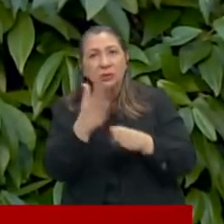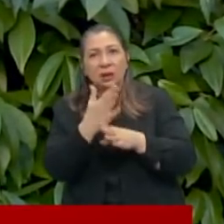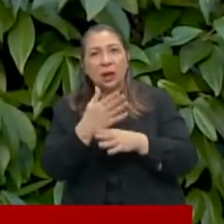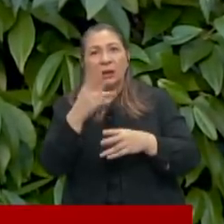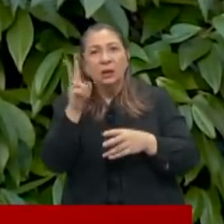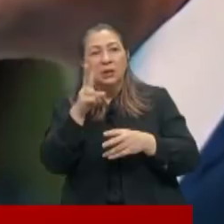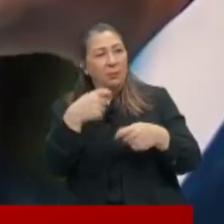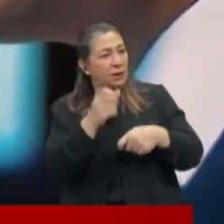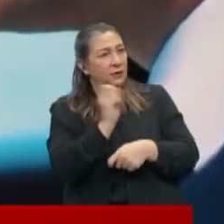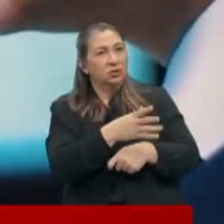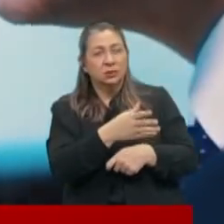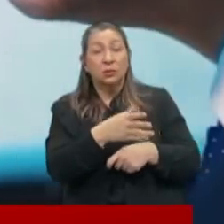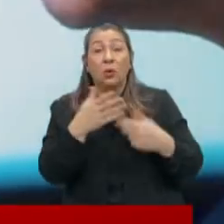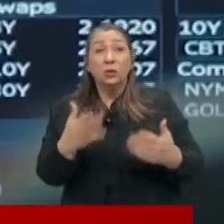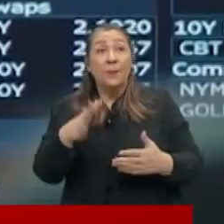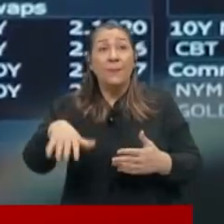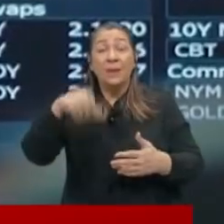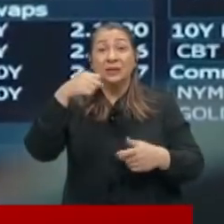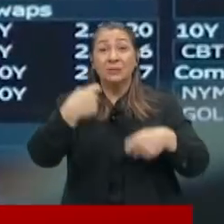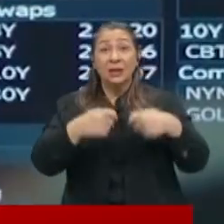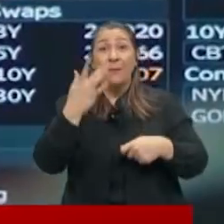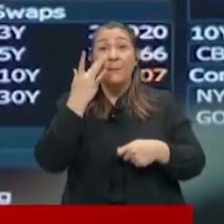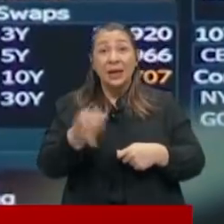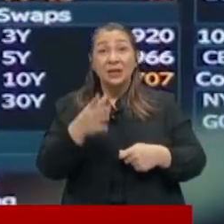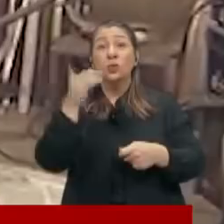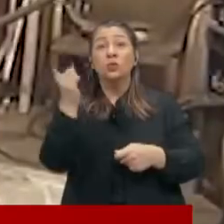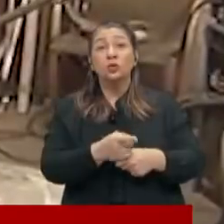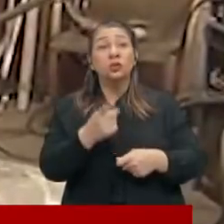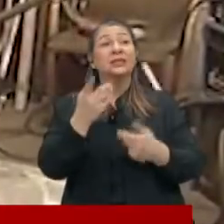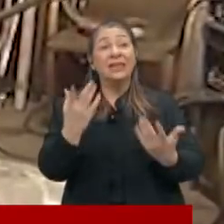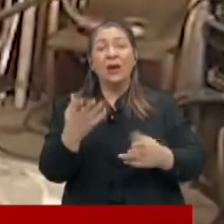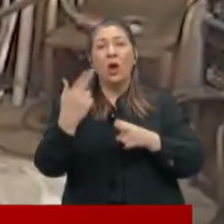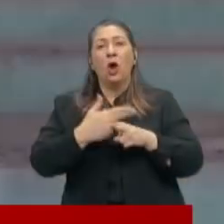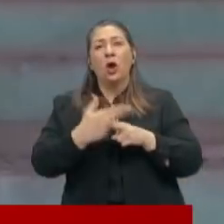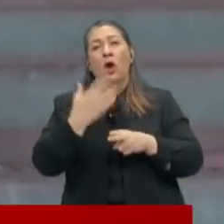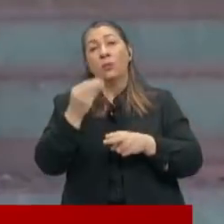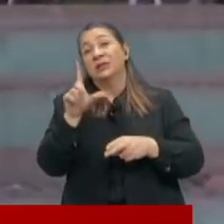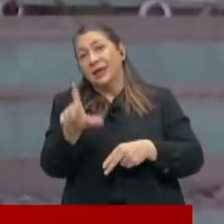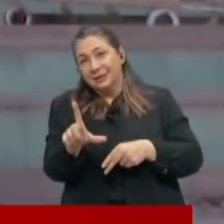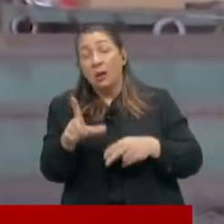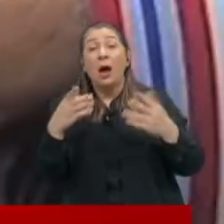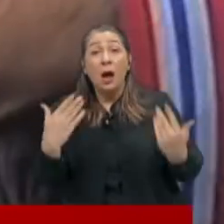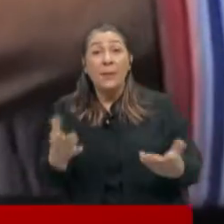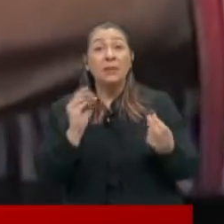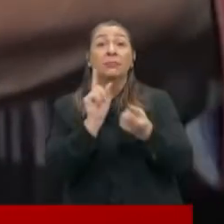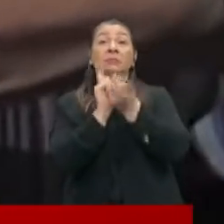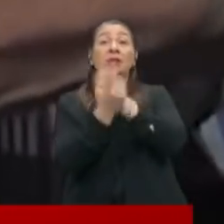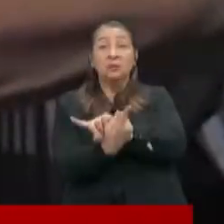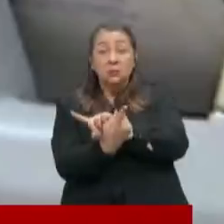bankaya yatıracaksınız? Oysa Merkez Bankası'nın belirlediği oranın gösterge, yani örnek olması gerekiyordu. Ama tam